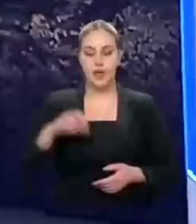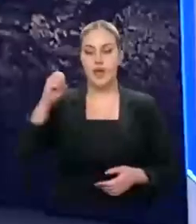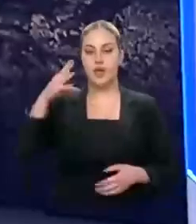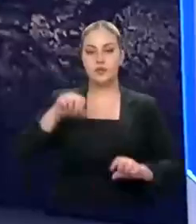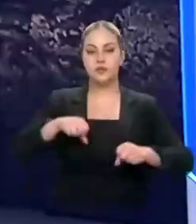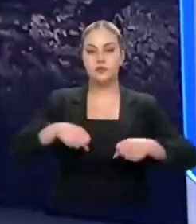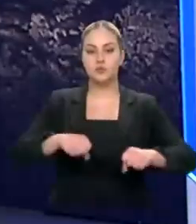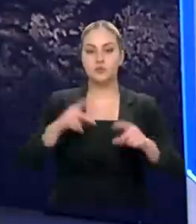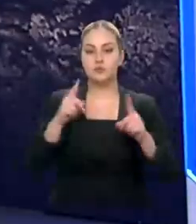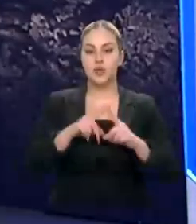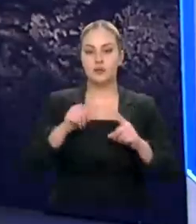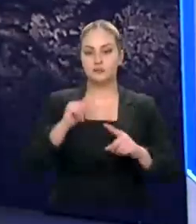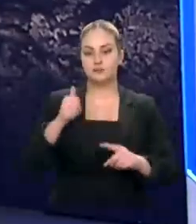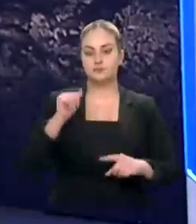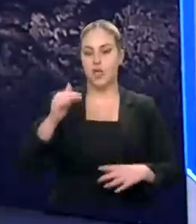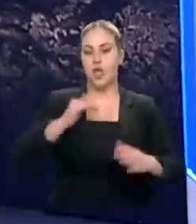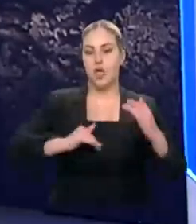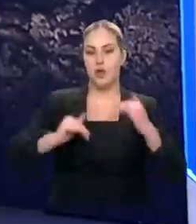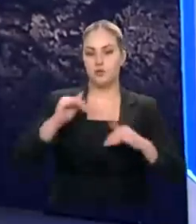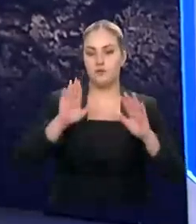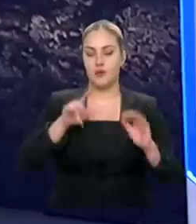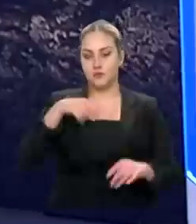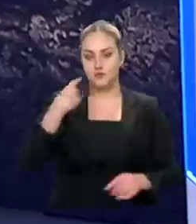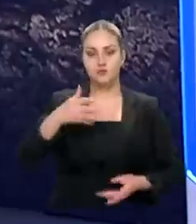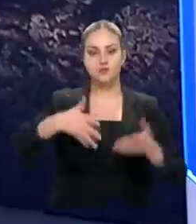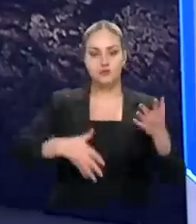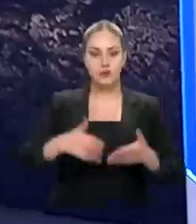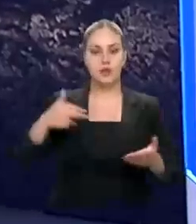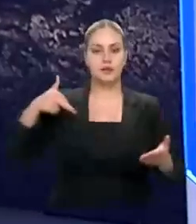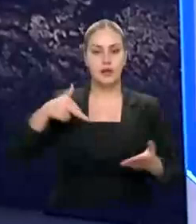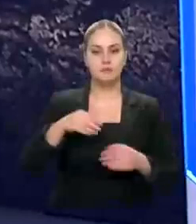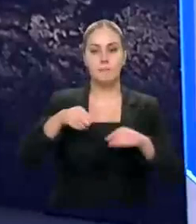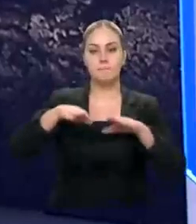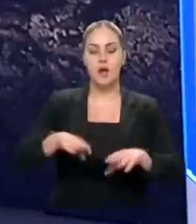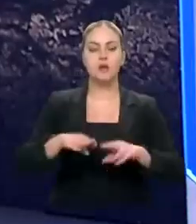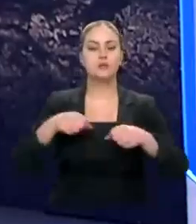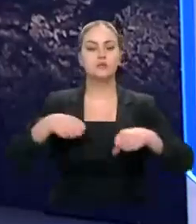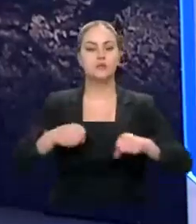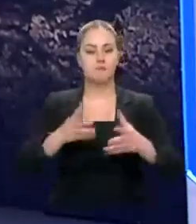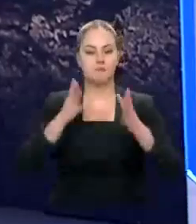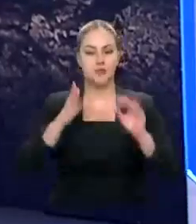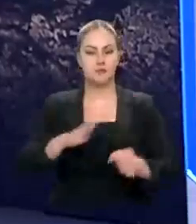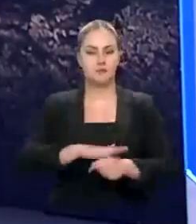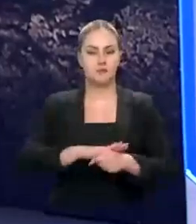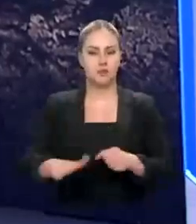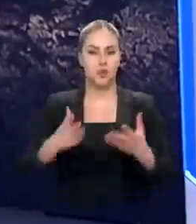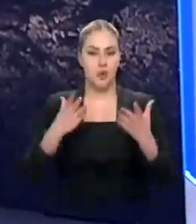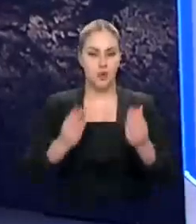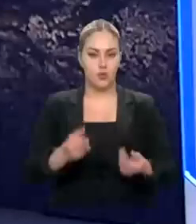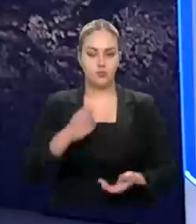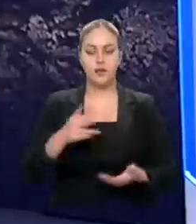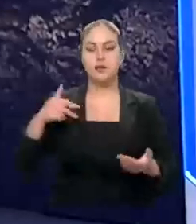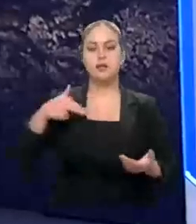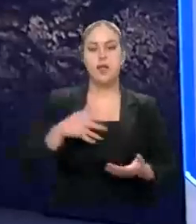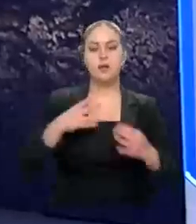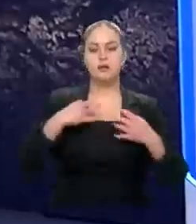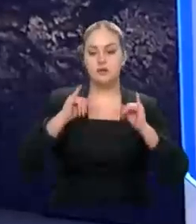Elektrikli skuterların sayısı her geçen gün artıyor. Haliyle sokaklar, kaldırımlar park edilmiş skuterlarla